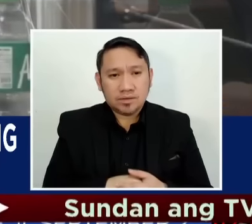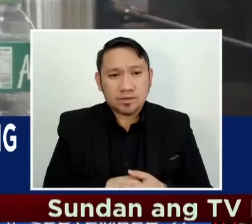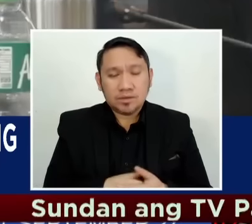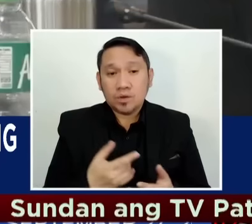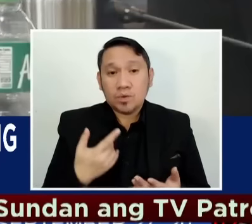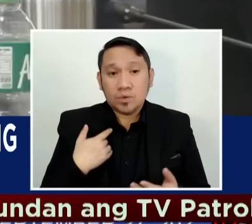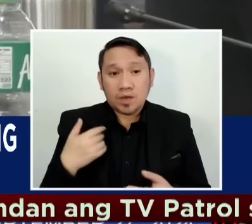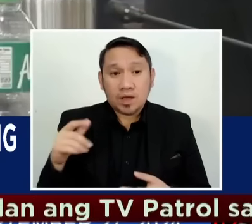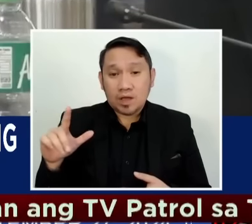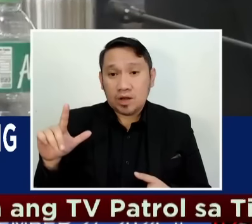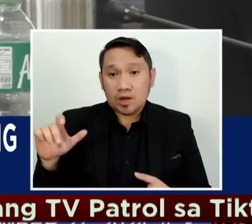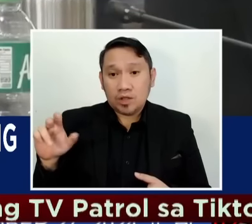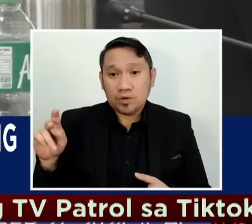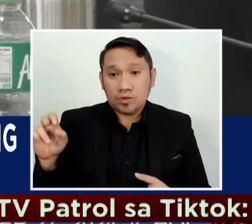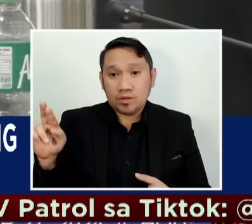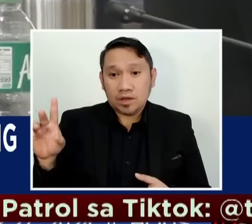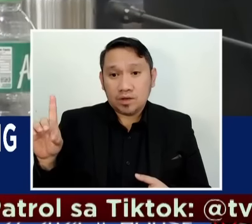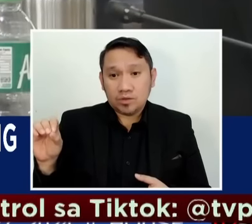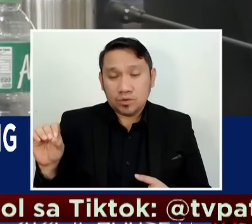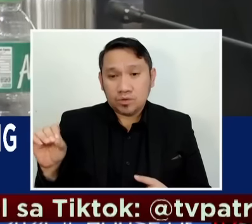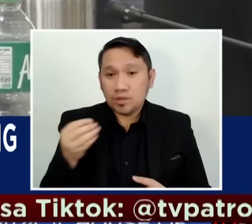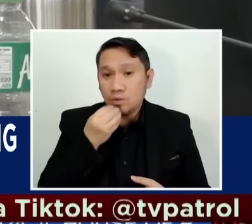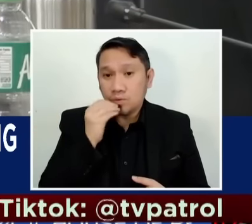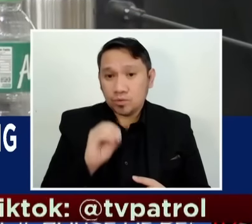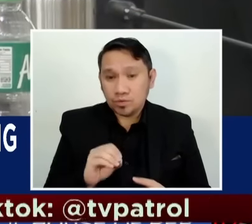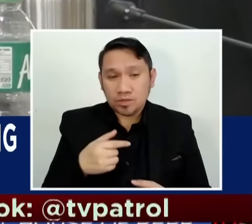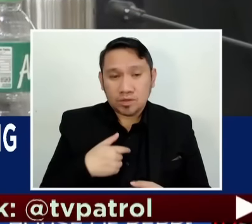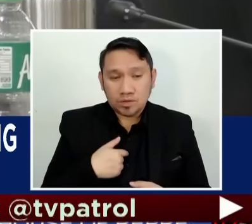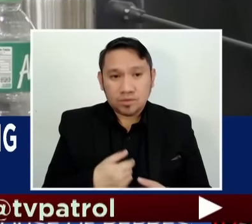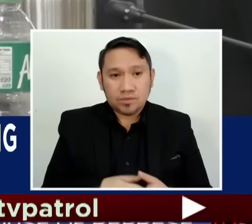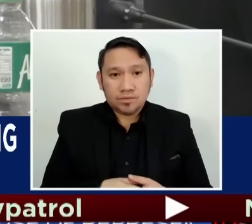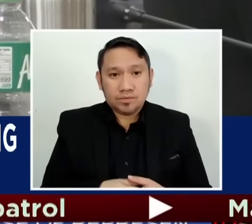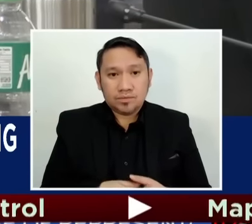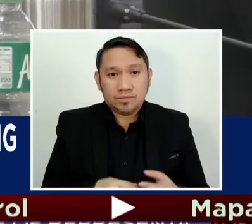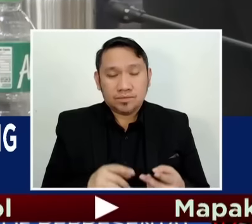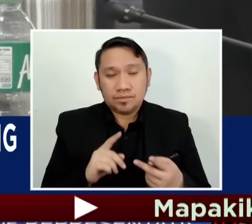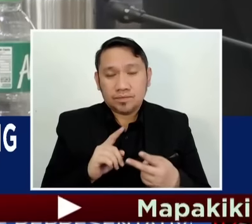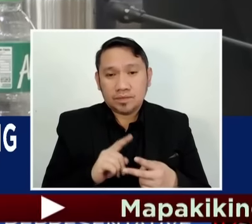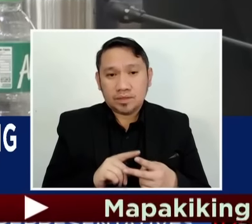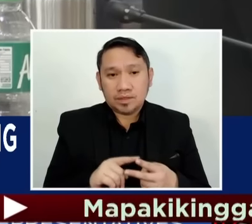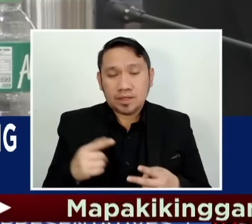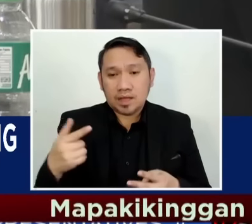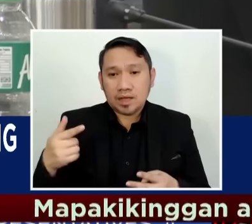amin. Aside from Colonel Leonardo? At si Ma'am Garma po.